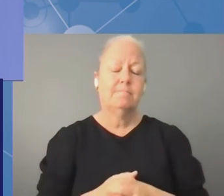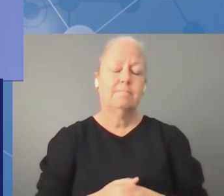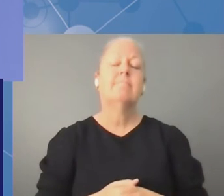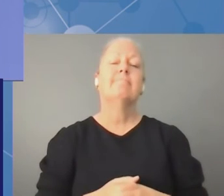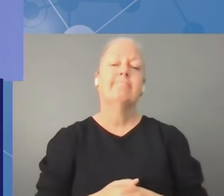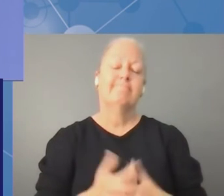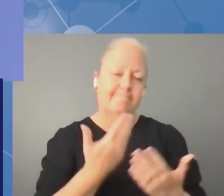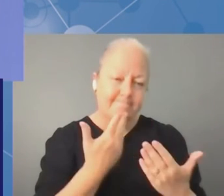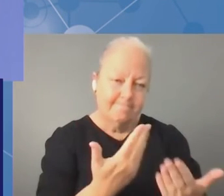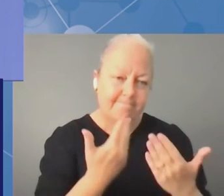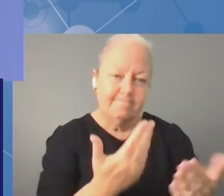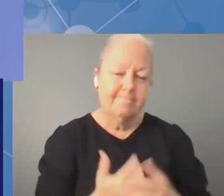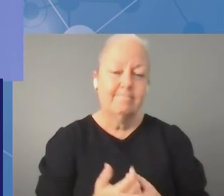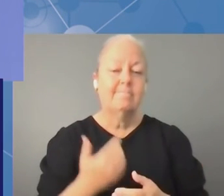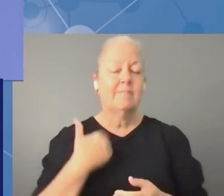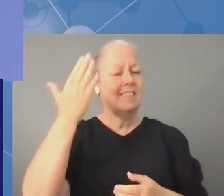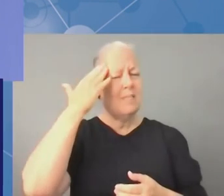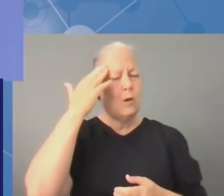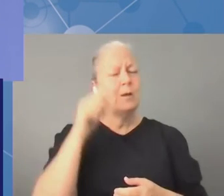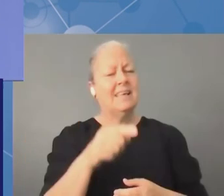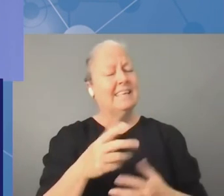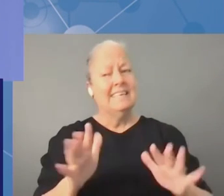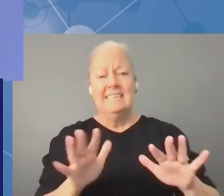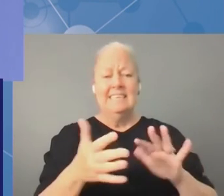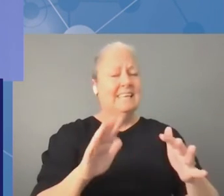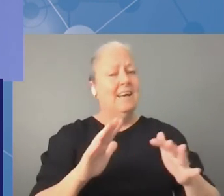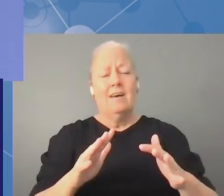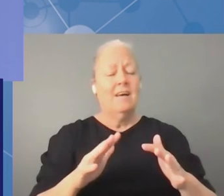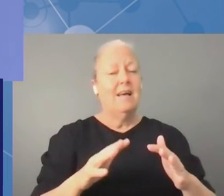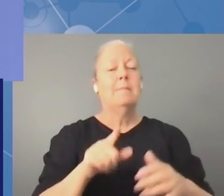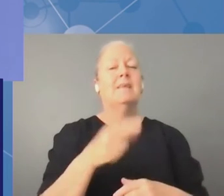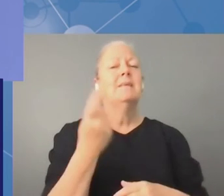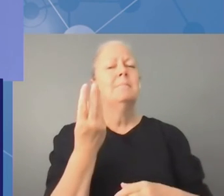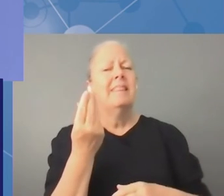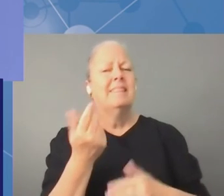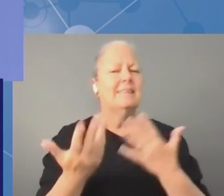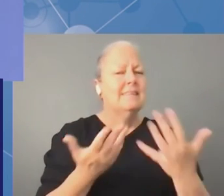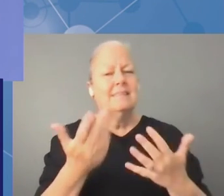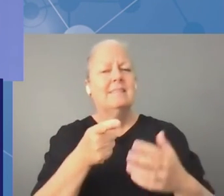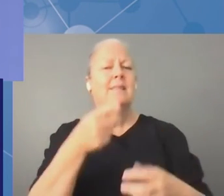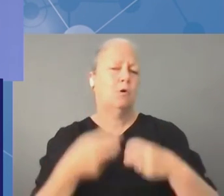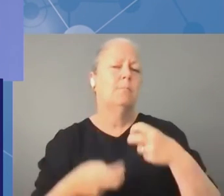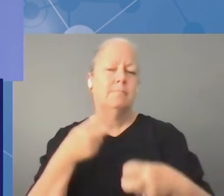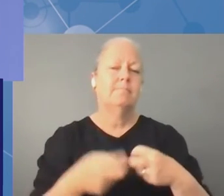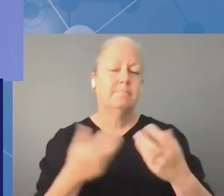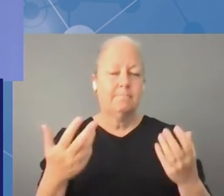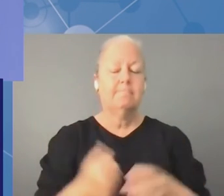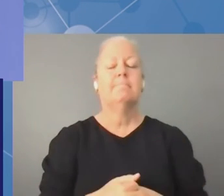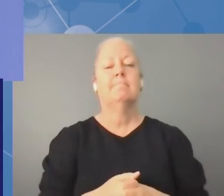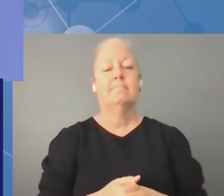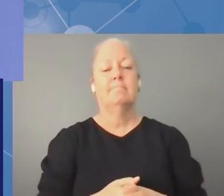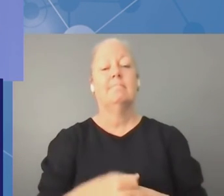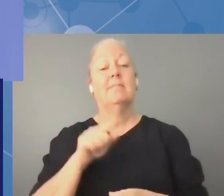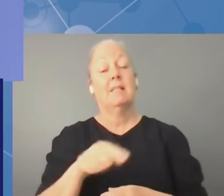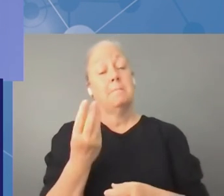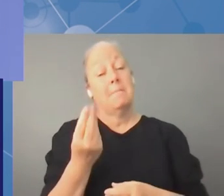Да, спасибо за это замечание. Действительно, это вопрос, который проблематичен, потому что он связан